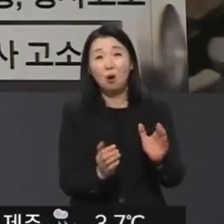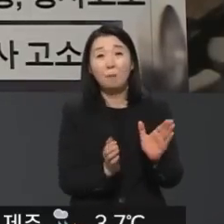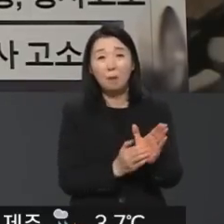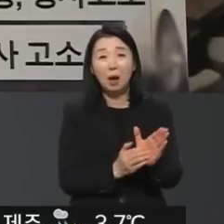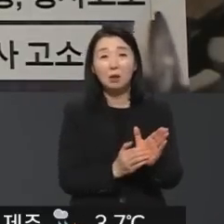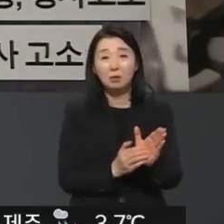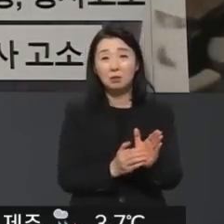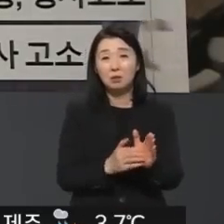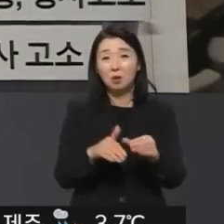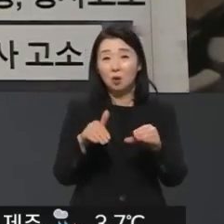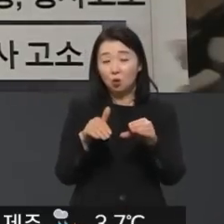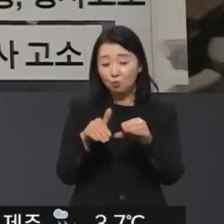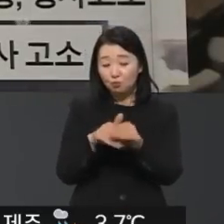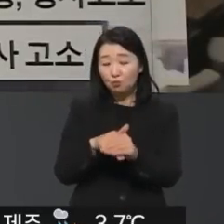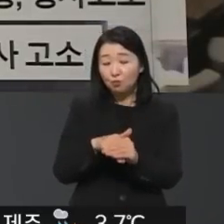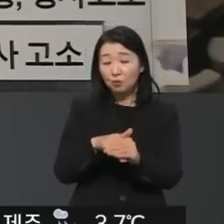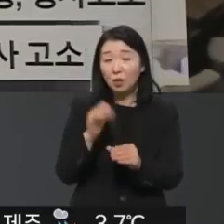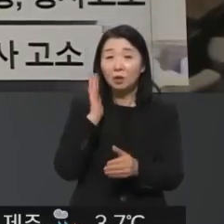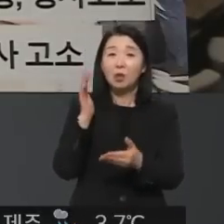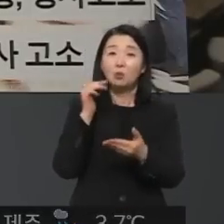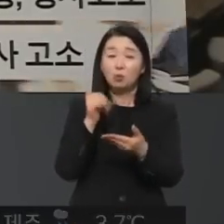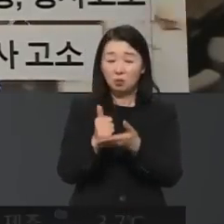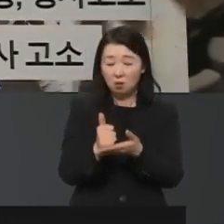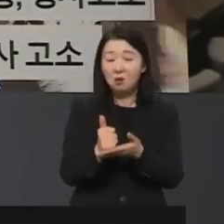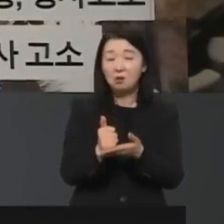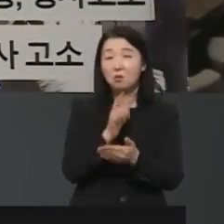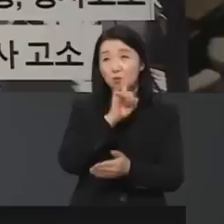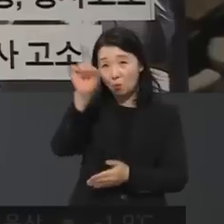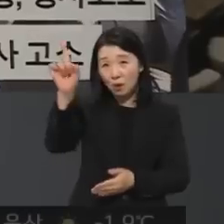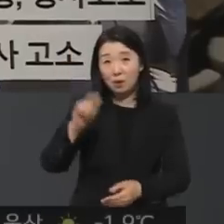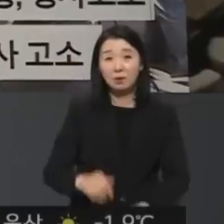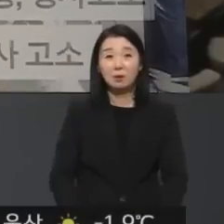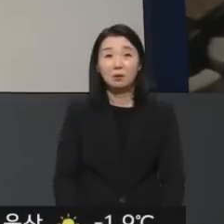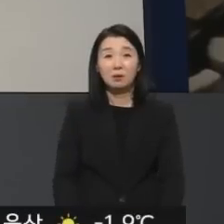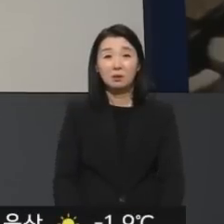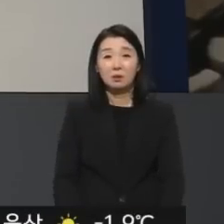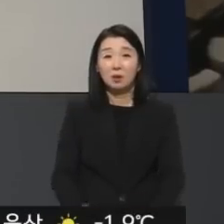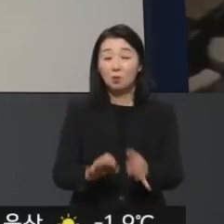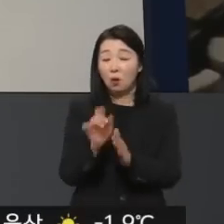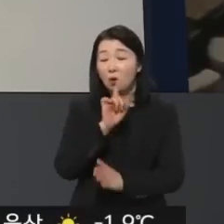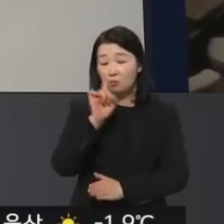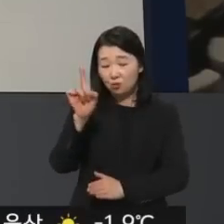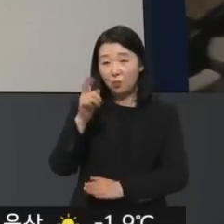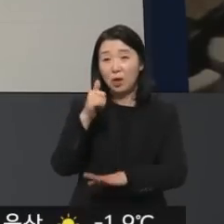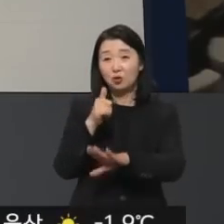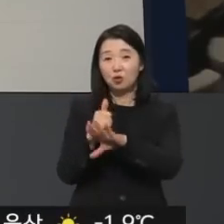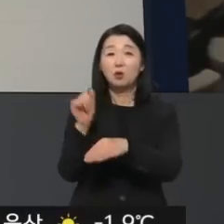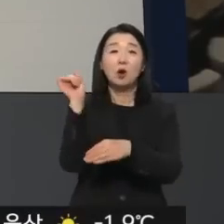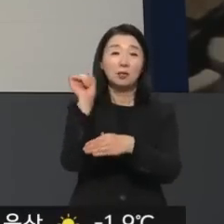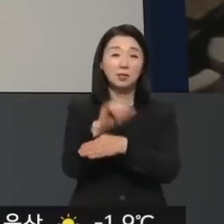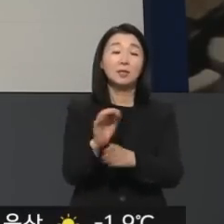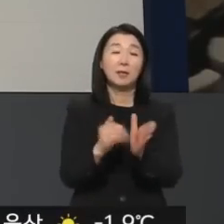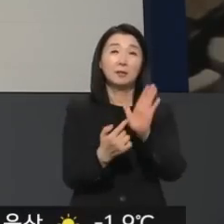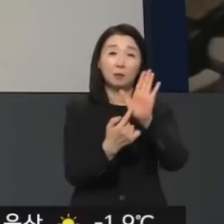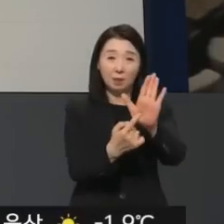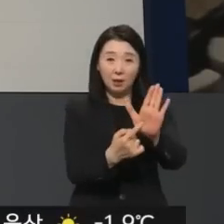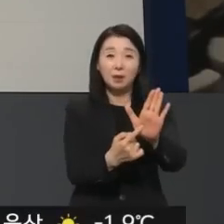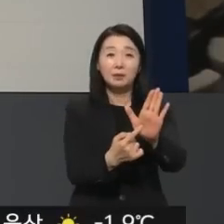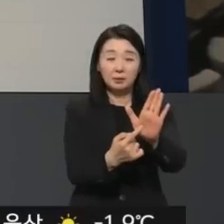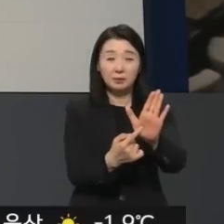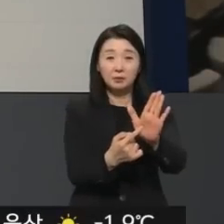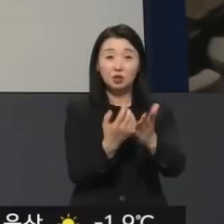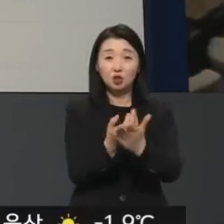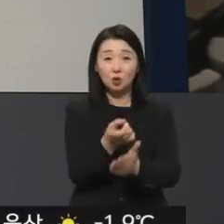대통령 검찰에 고발했습니다. 최근 문 대통령이 직접 관련 부처 보고를 받고 최종 승인했다라고 밝혔던 점을